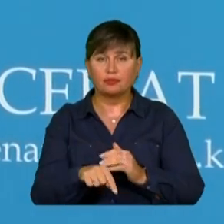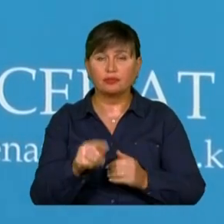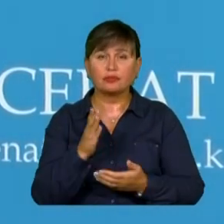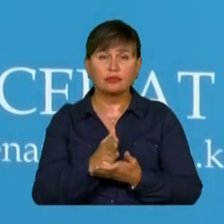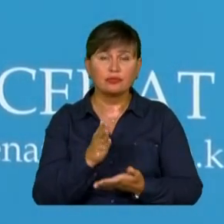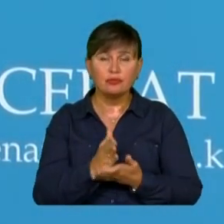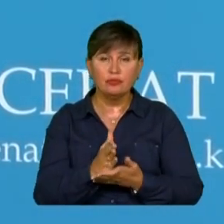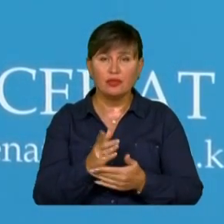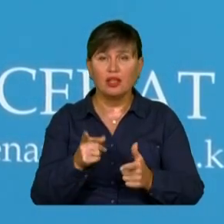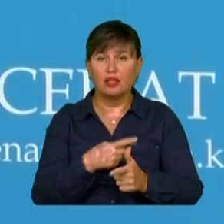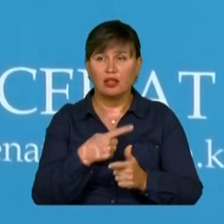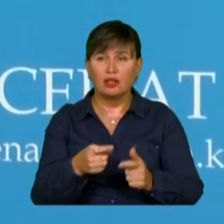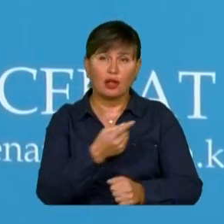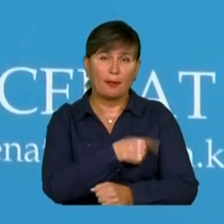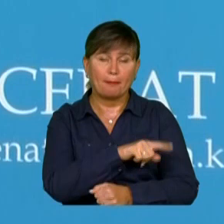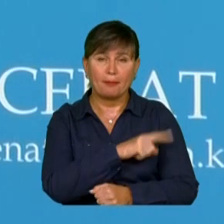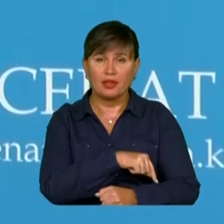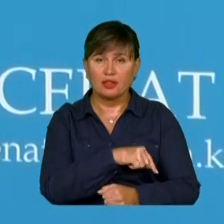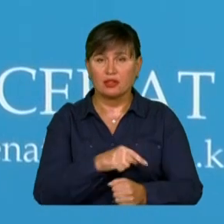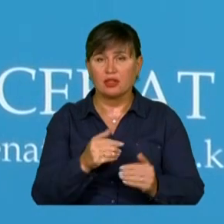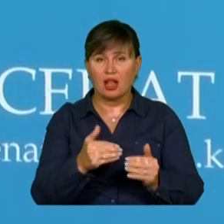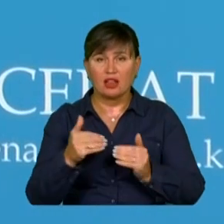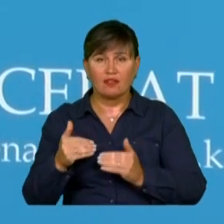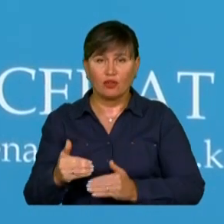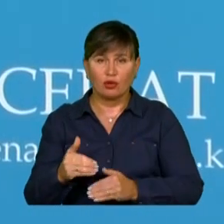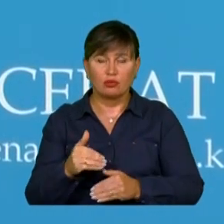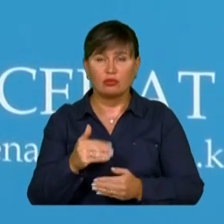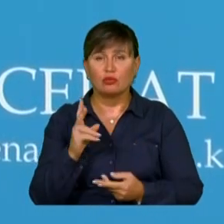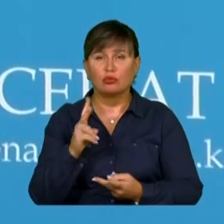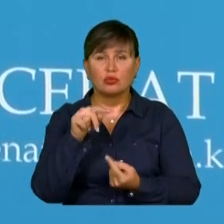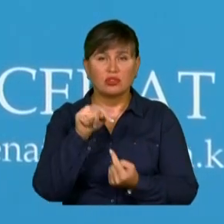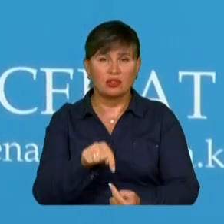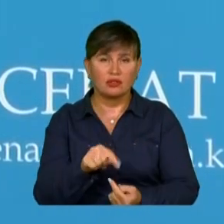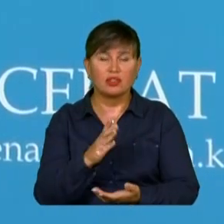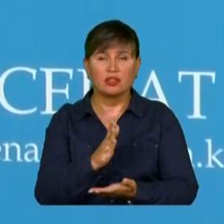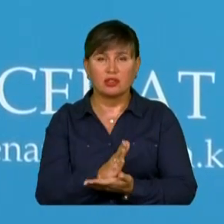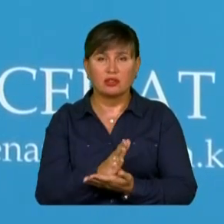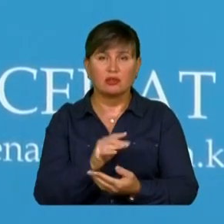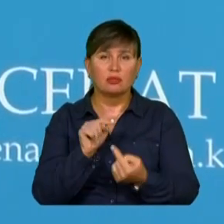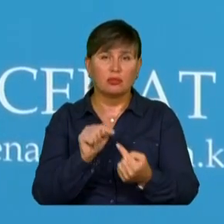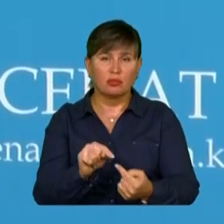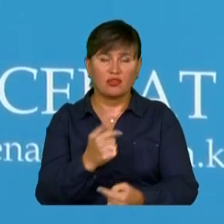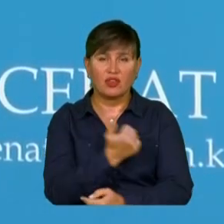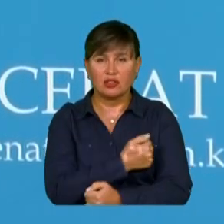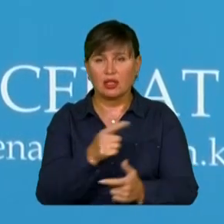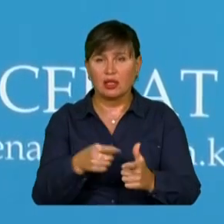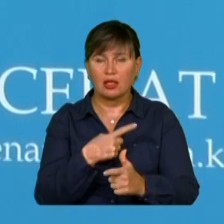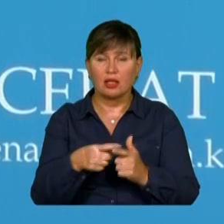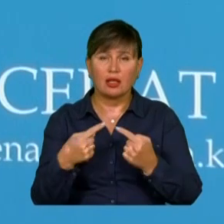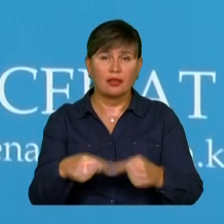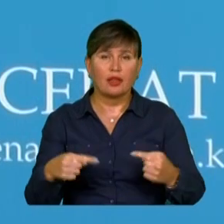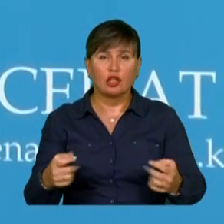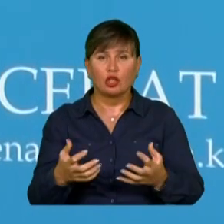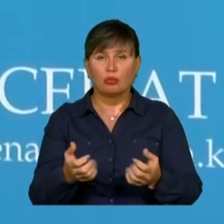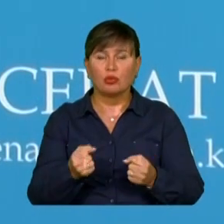имеют или медицинский отвод, соответственно, противопоказано проведение вакцинации, или некоторые